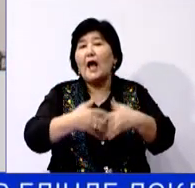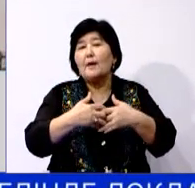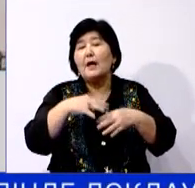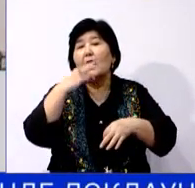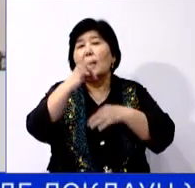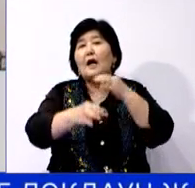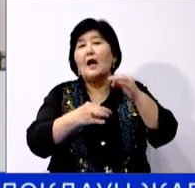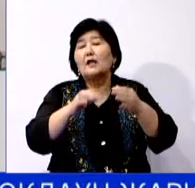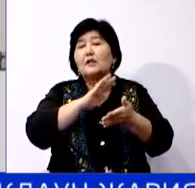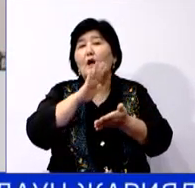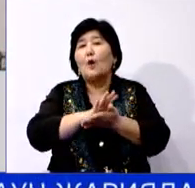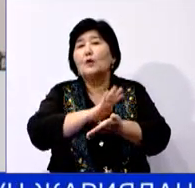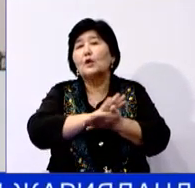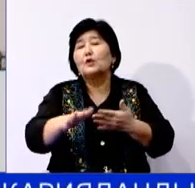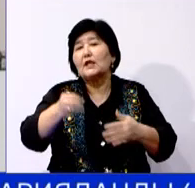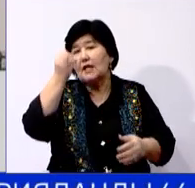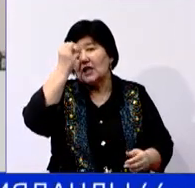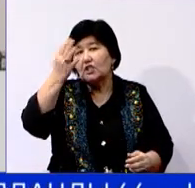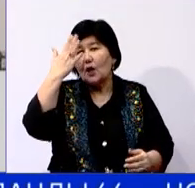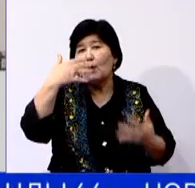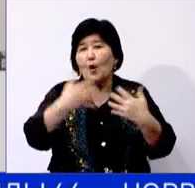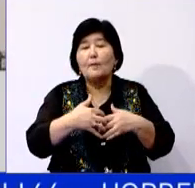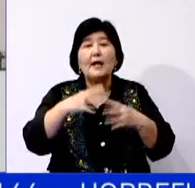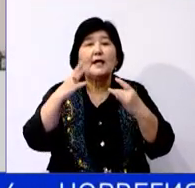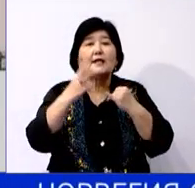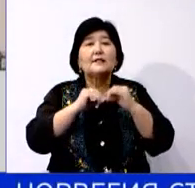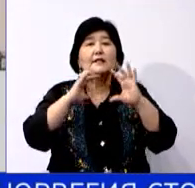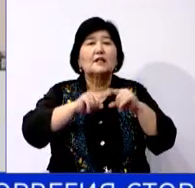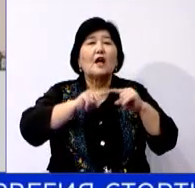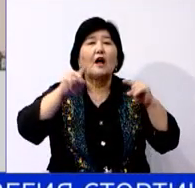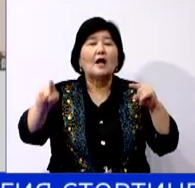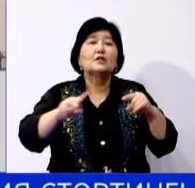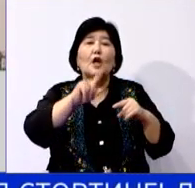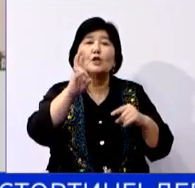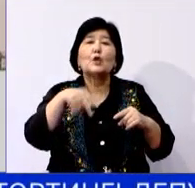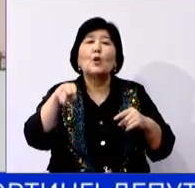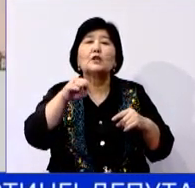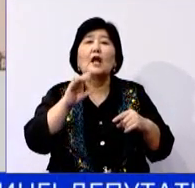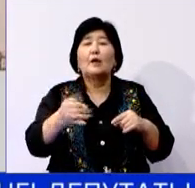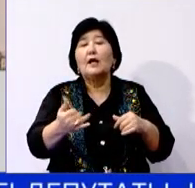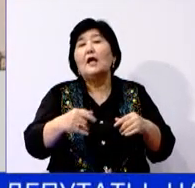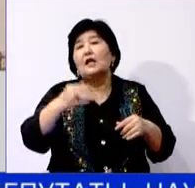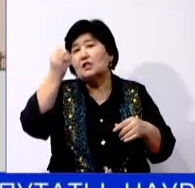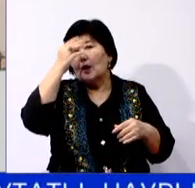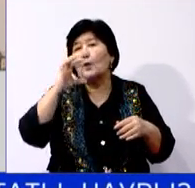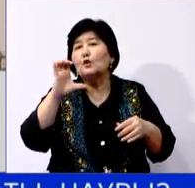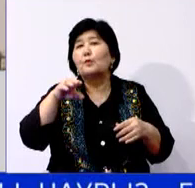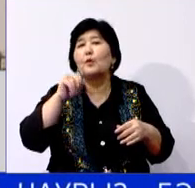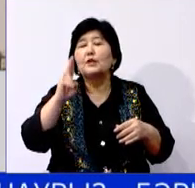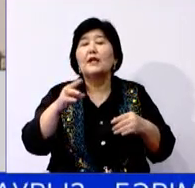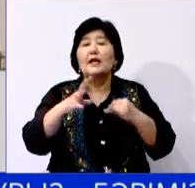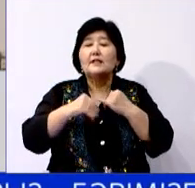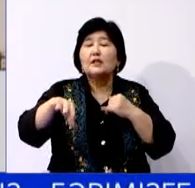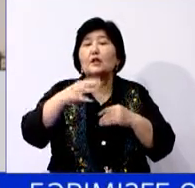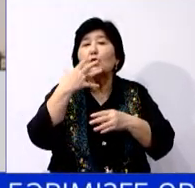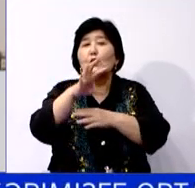ғарыш қоқысын жоюға арналған жапониялық аппарат, жерді қашықтықтан зондтауға арналған жапониялық спутниктер, жердің суреттерін